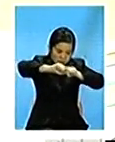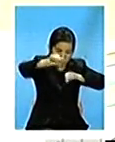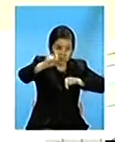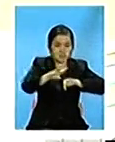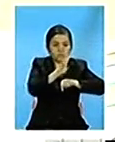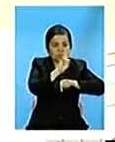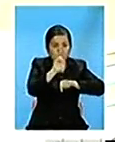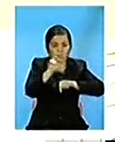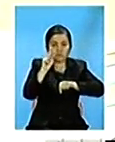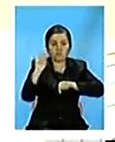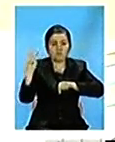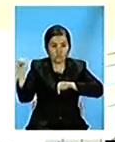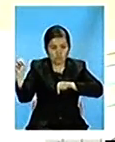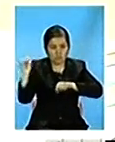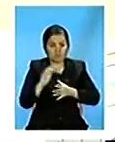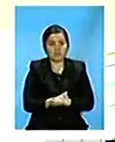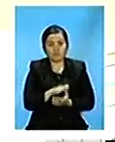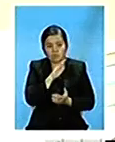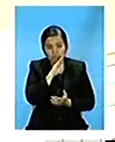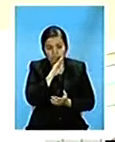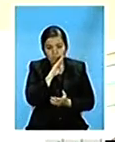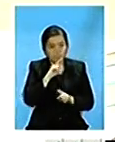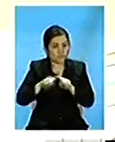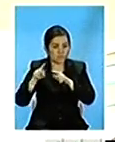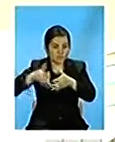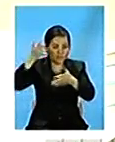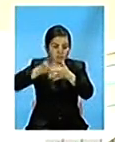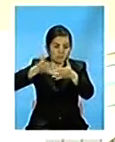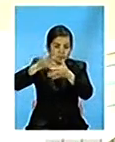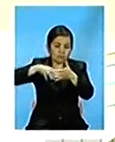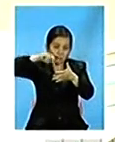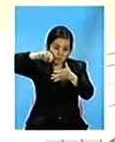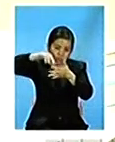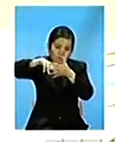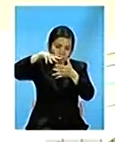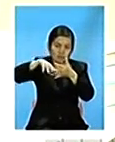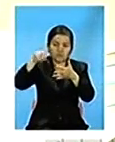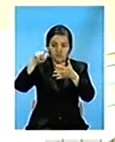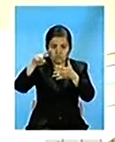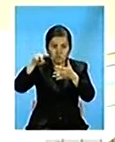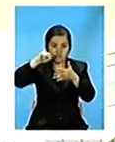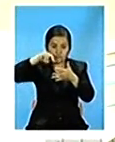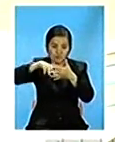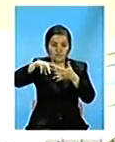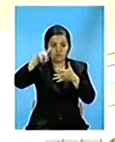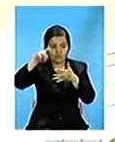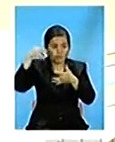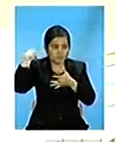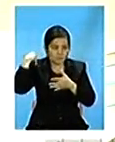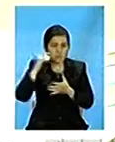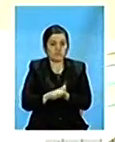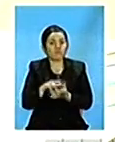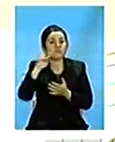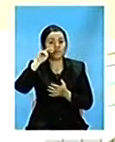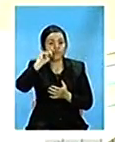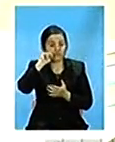ตรถ้าตอนใดตอนหนึ่งไปขวางอยู่น้ำก็จะไปได้ไม่สะดวกแล้วก็มีคลองระพีพัฒน์ที่จะแบ่งน้